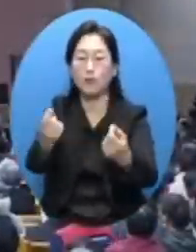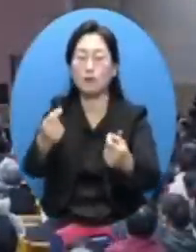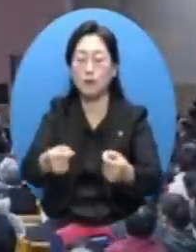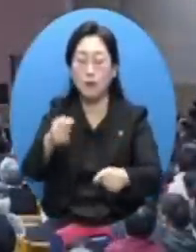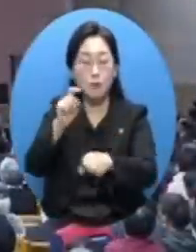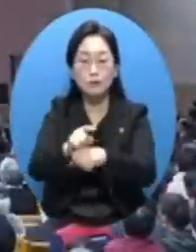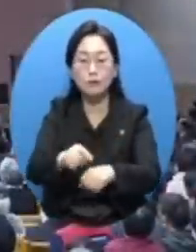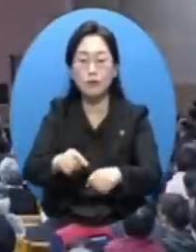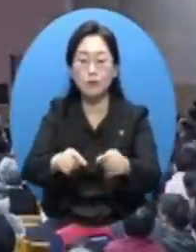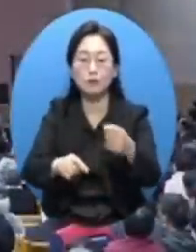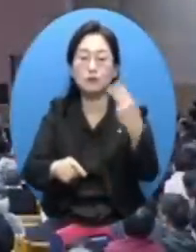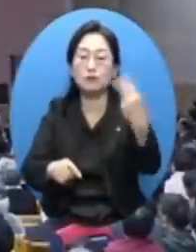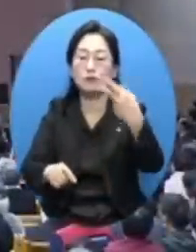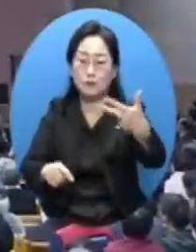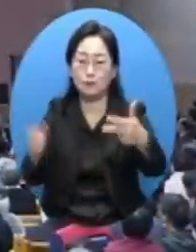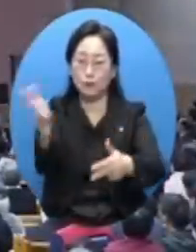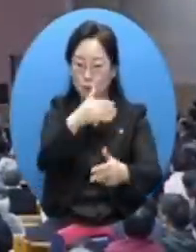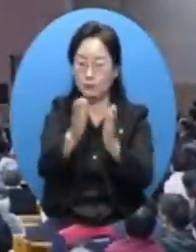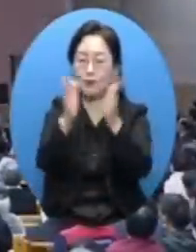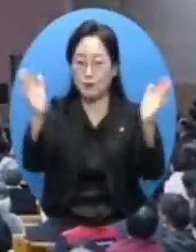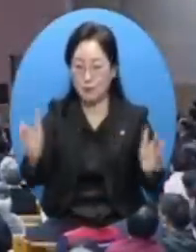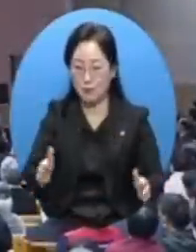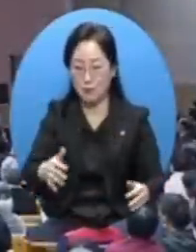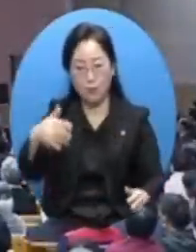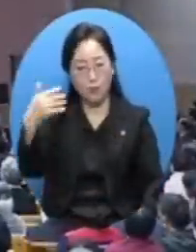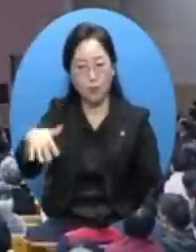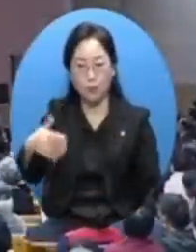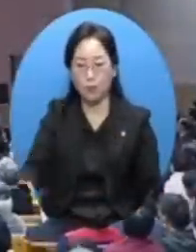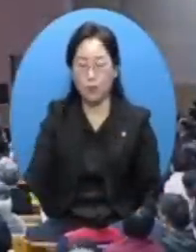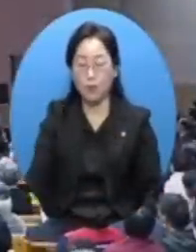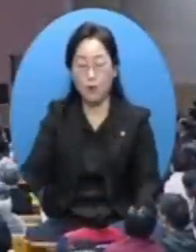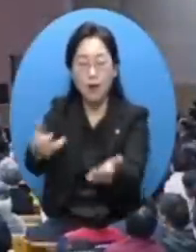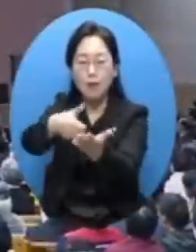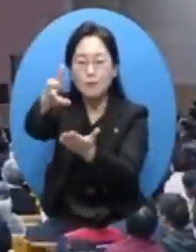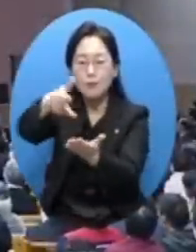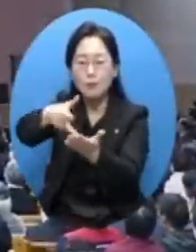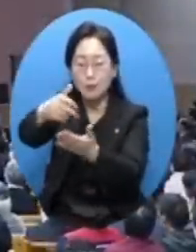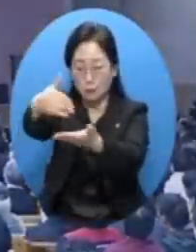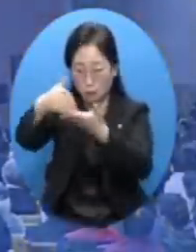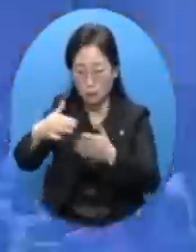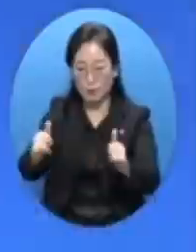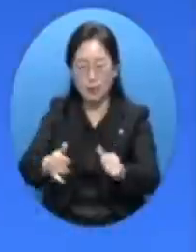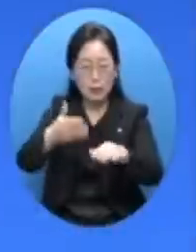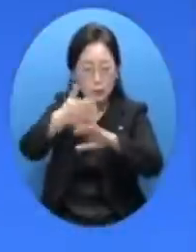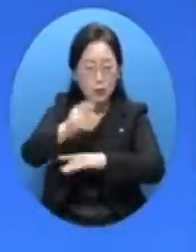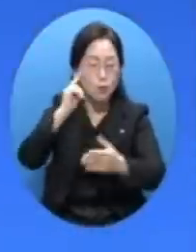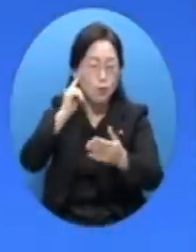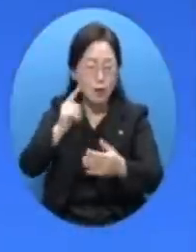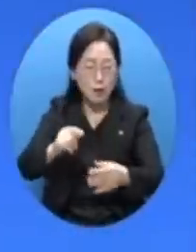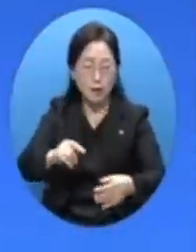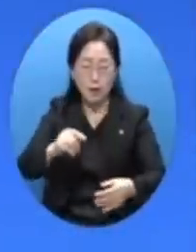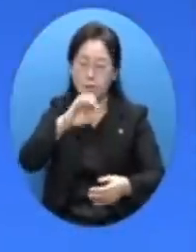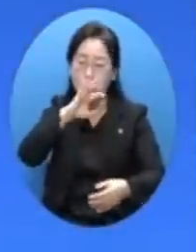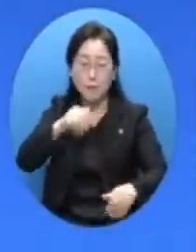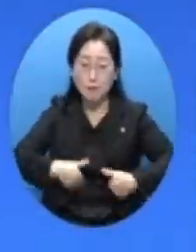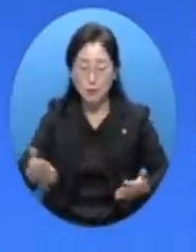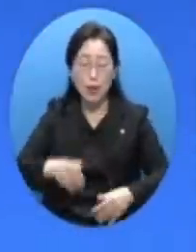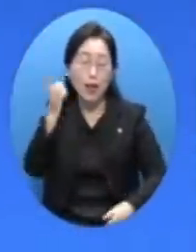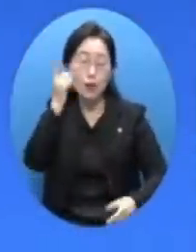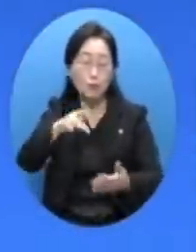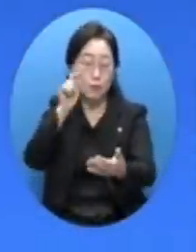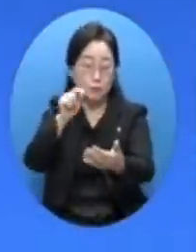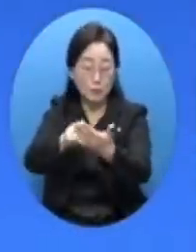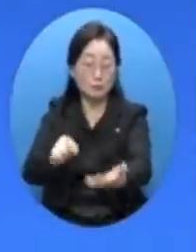그 시스템을 만들어가지고 피자를 시킨 사람들이 왜 늦어 생각할 필요 없이 딱 핸드폰만 켜보면 아